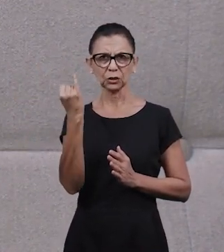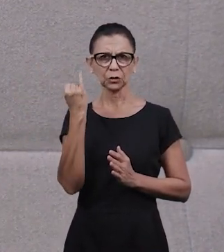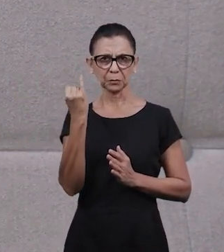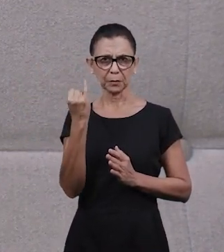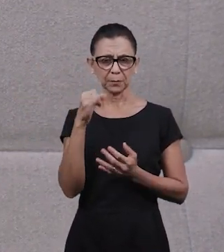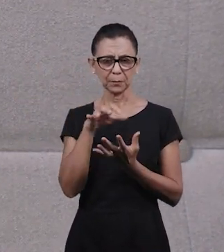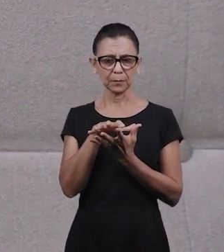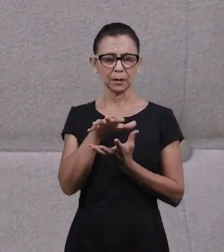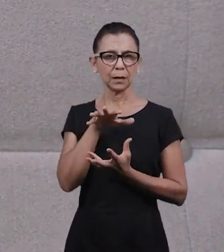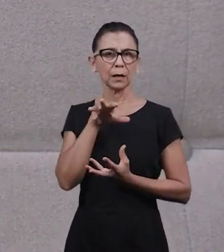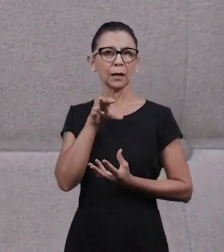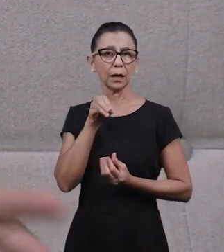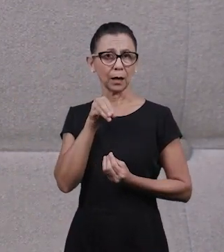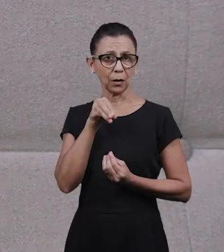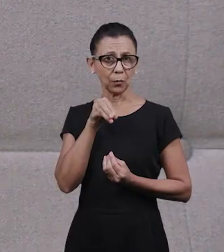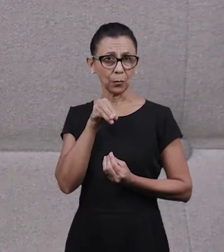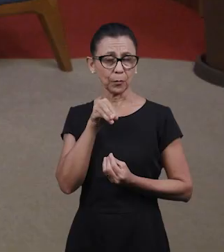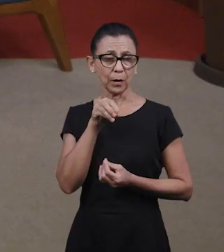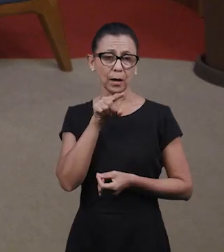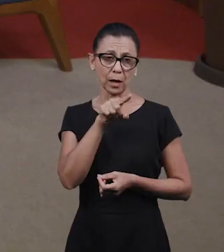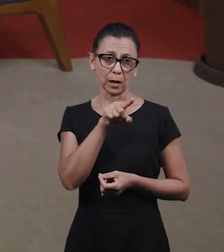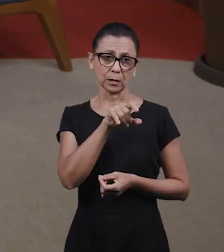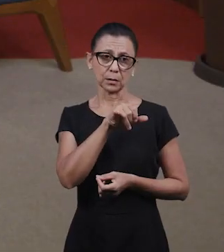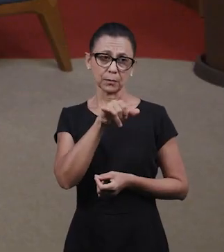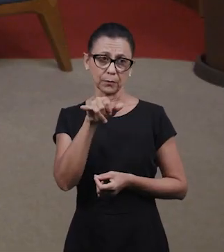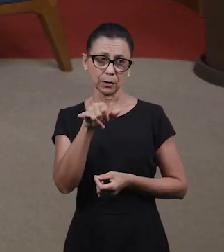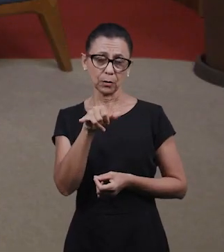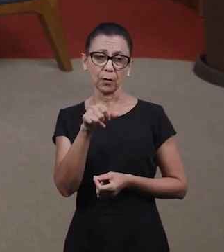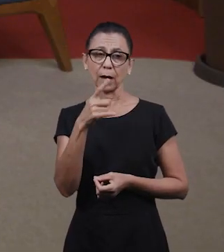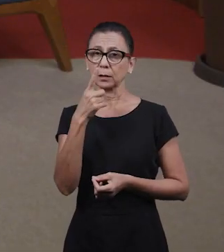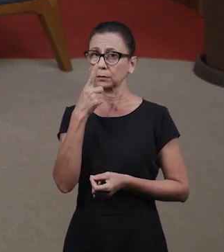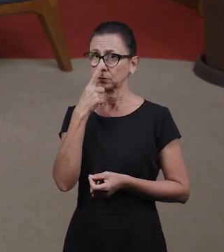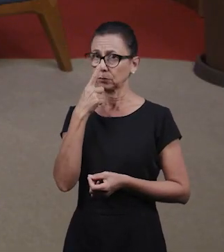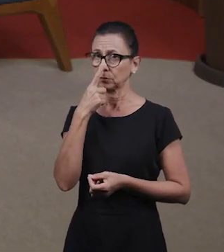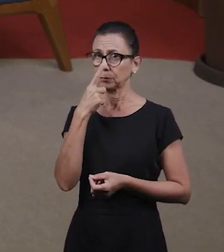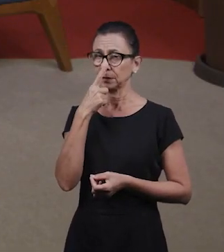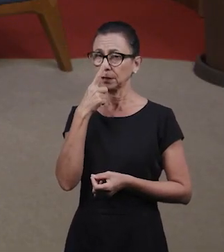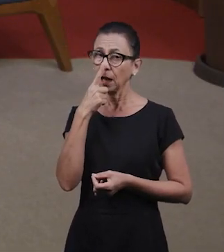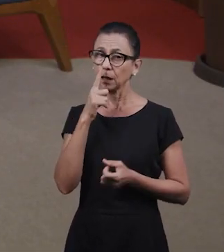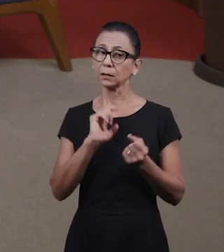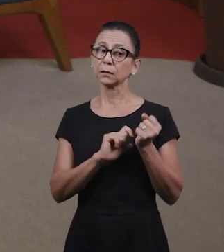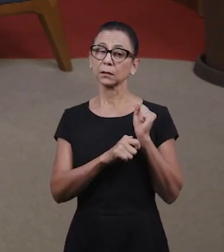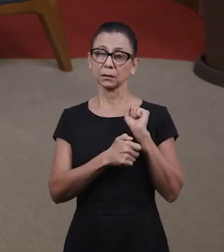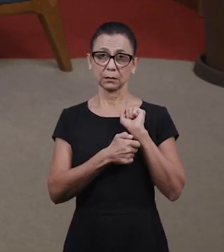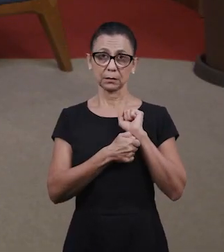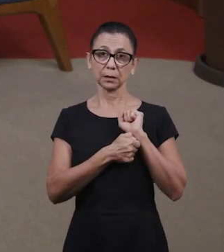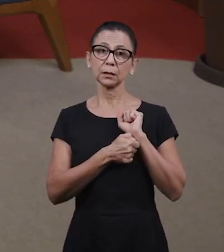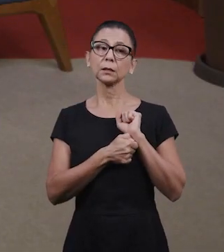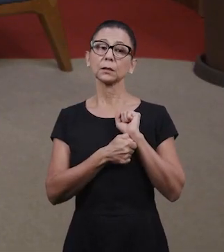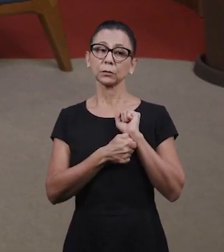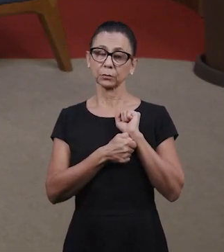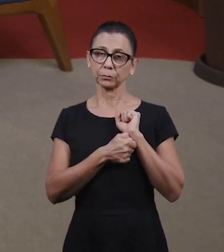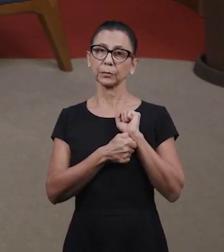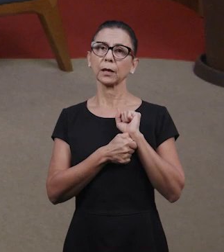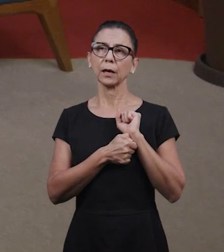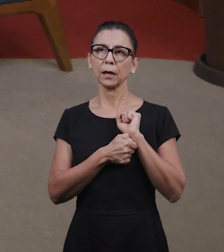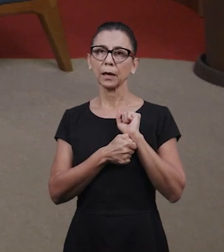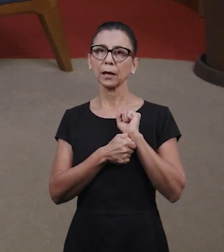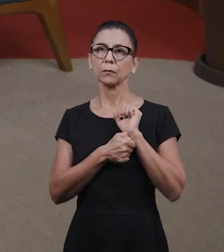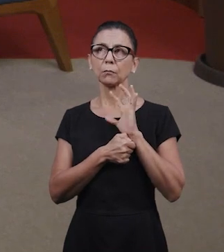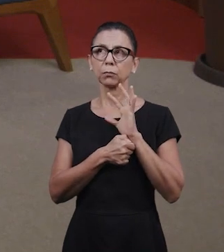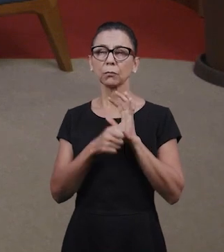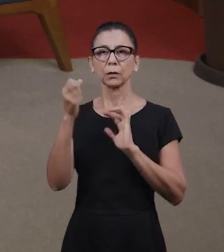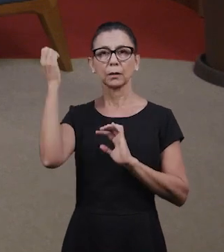Ce qui est important, il nourrit l'âme, c'est exactement ce que vous avez dit. C'est l'intimité, c'est le secret, c'est le